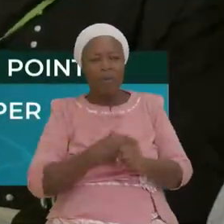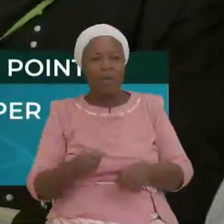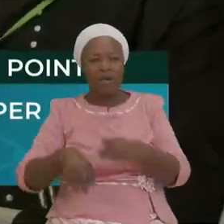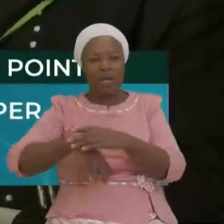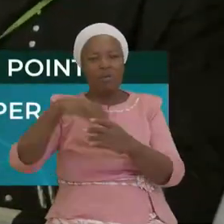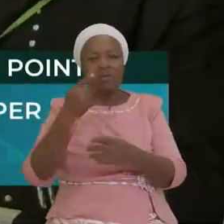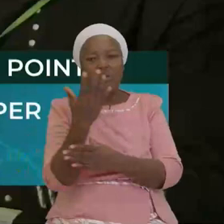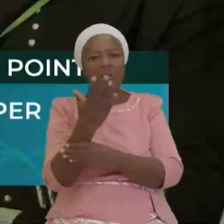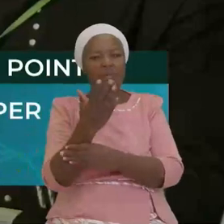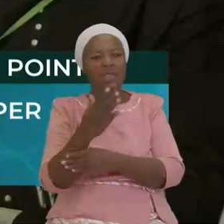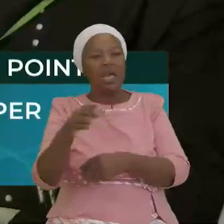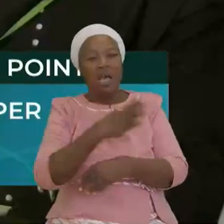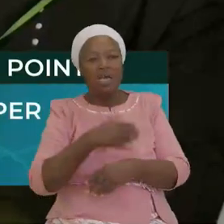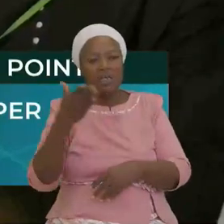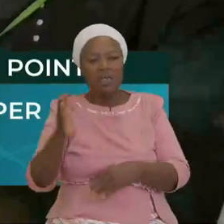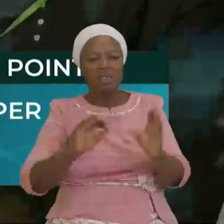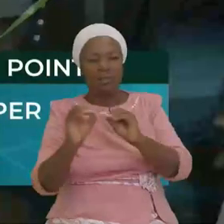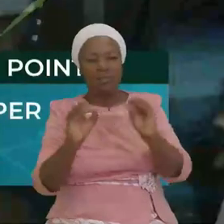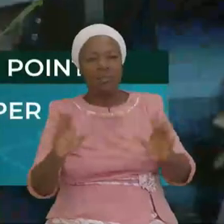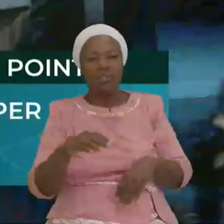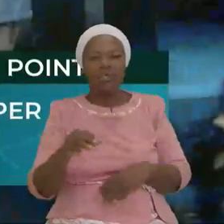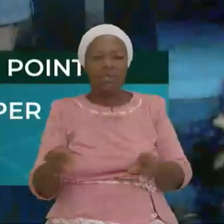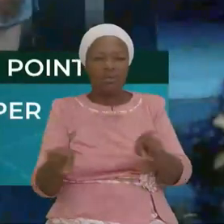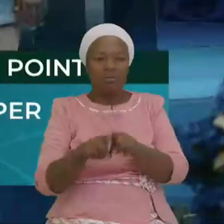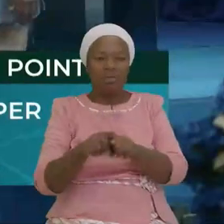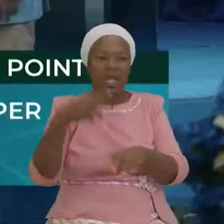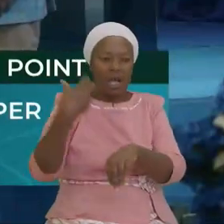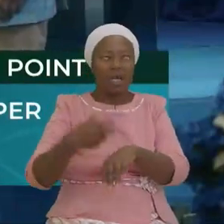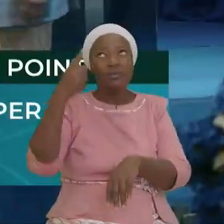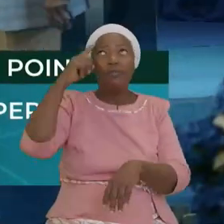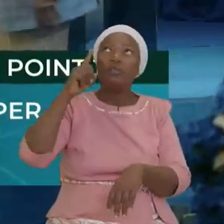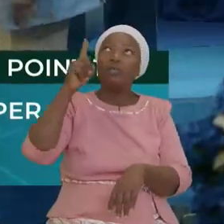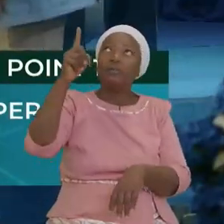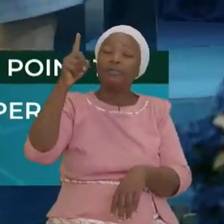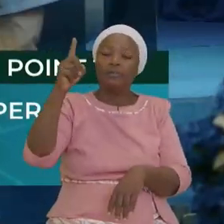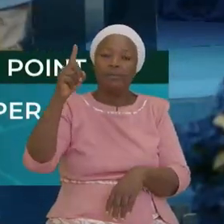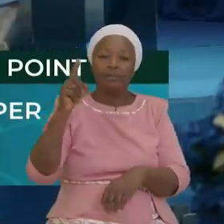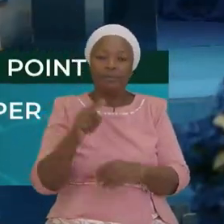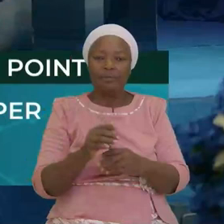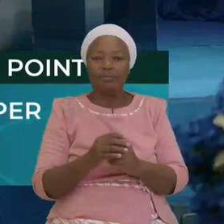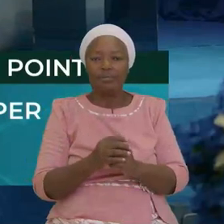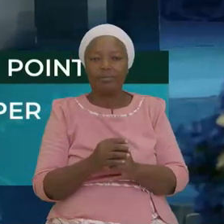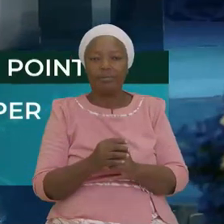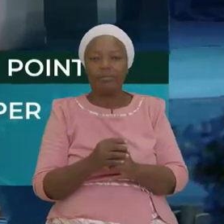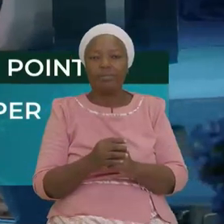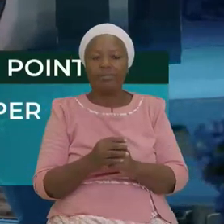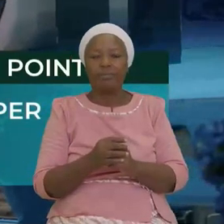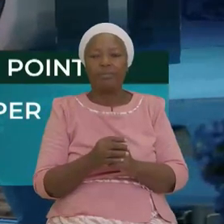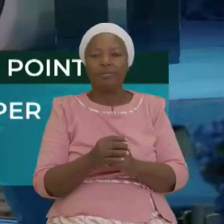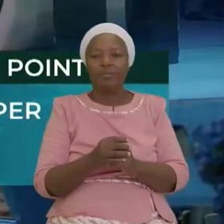terre par ta grande puissance et par ton bras